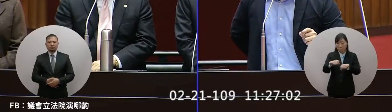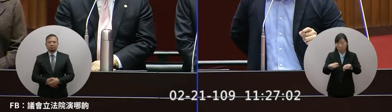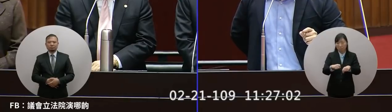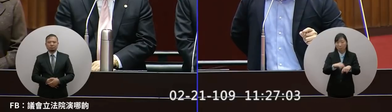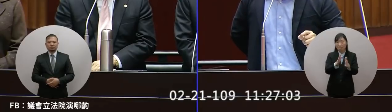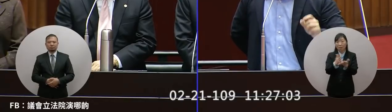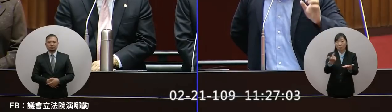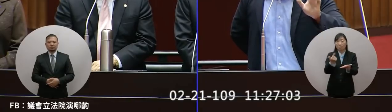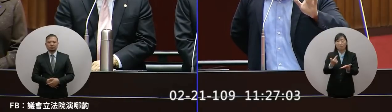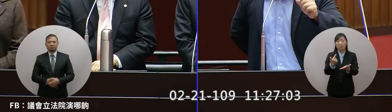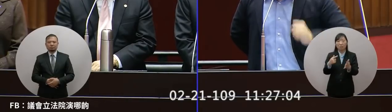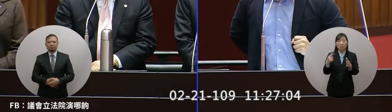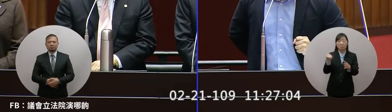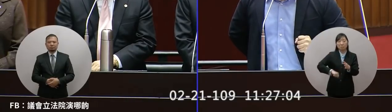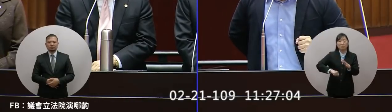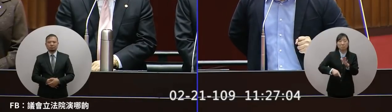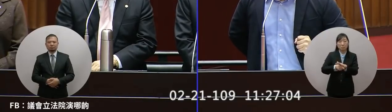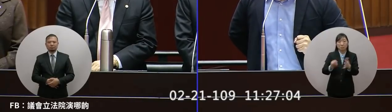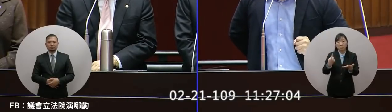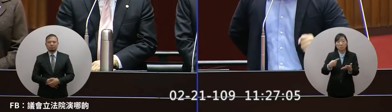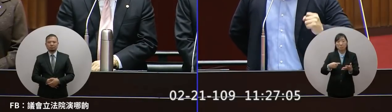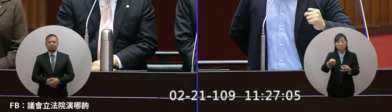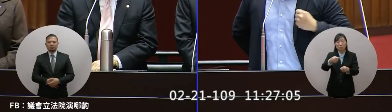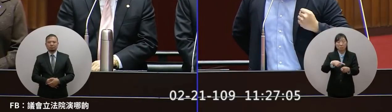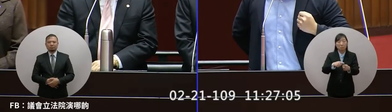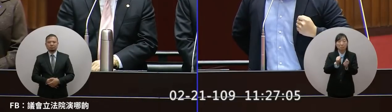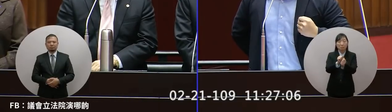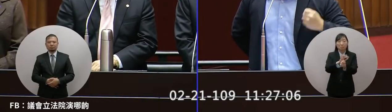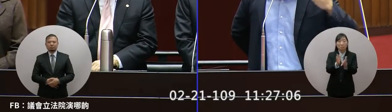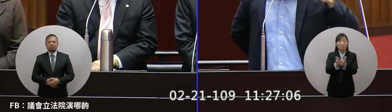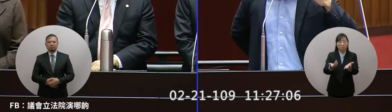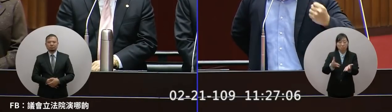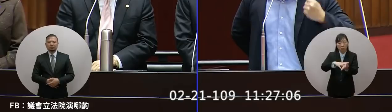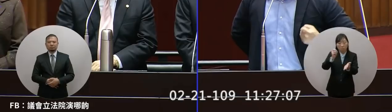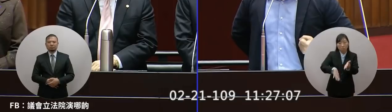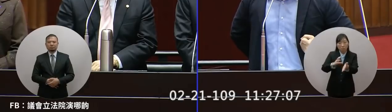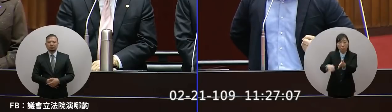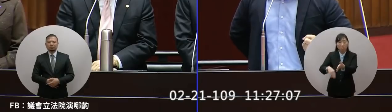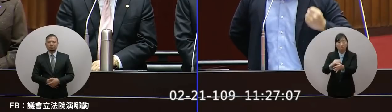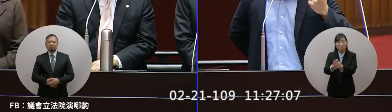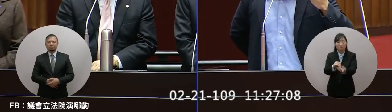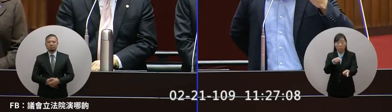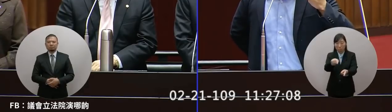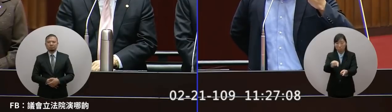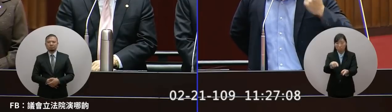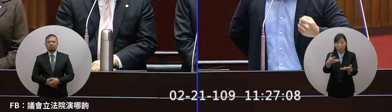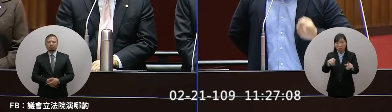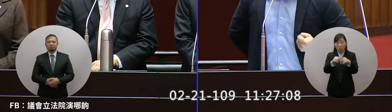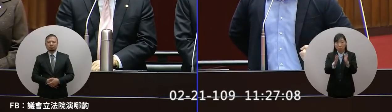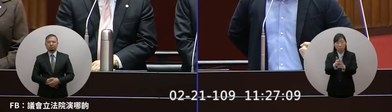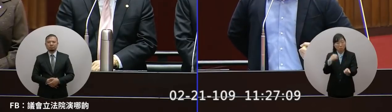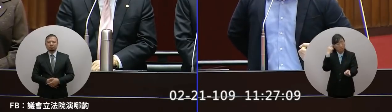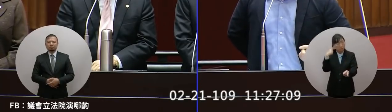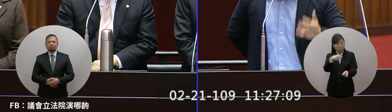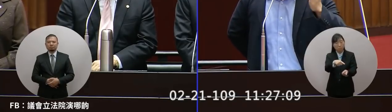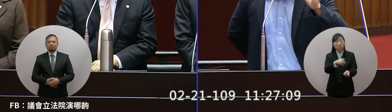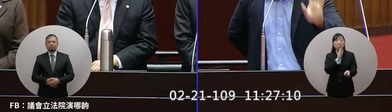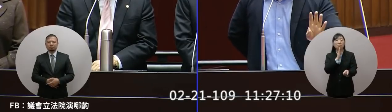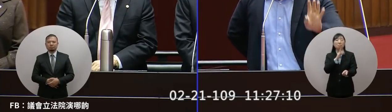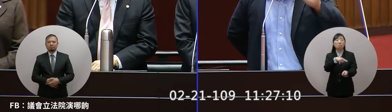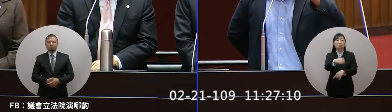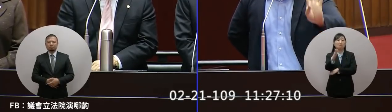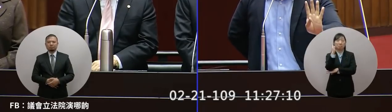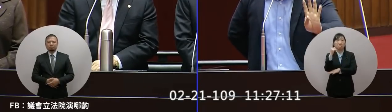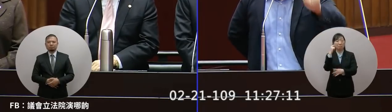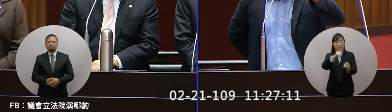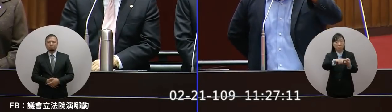乱犯的这些判决嘛，那大家也觉得说哦，这真的是政府做到做丢的一件代志，但是这